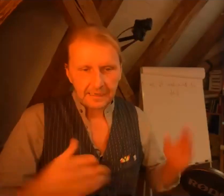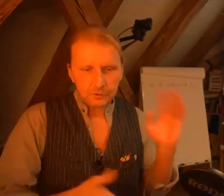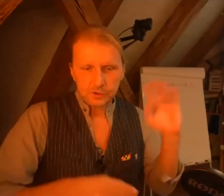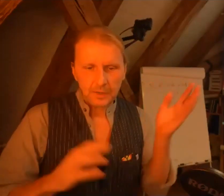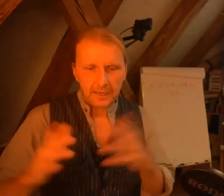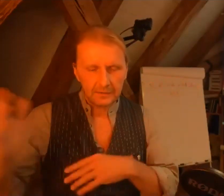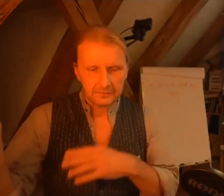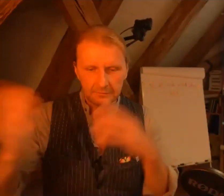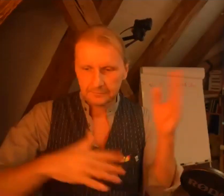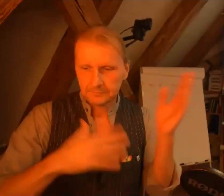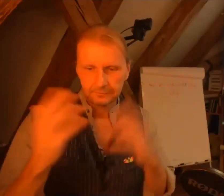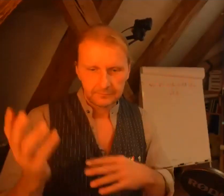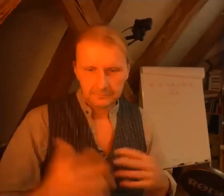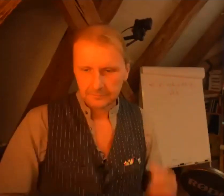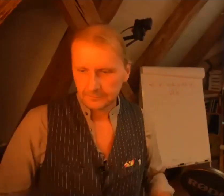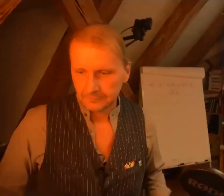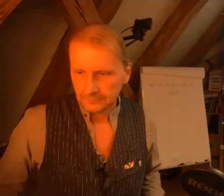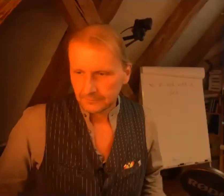Diese Lautsprache,